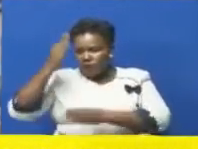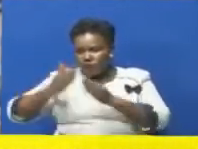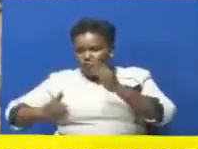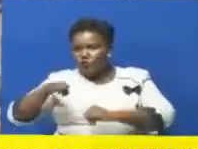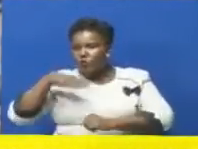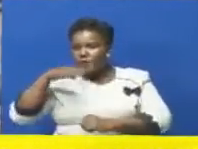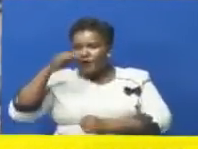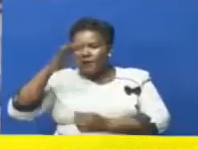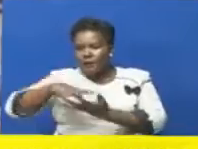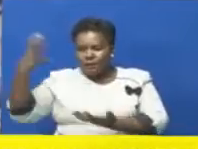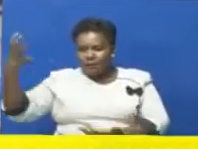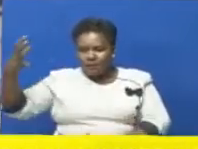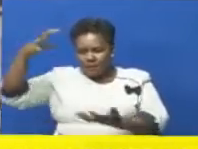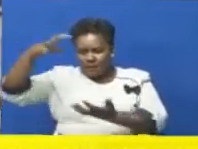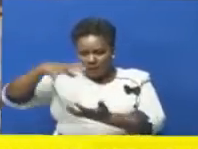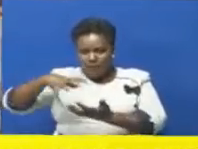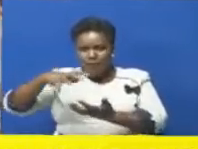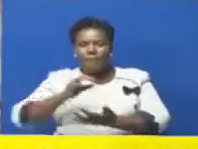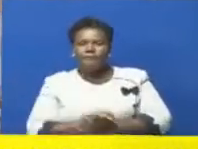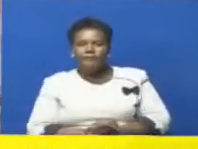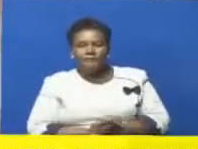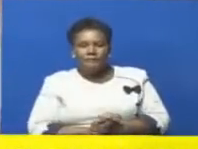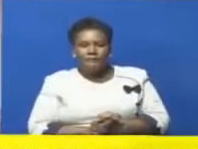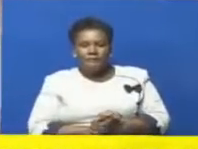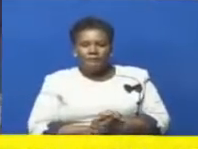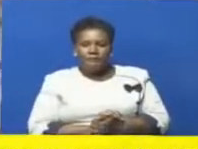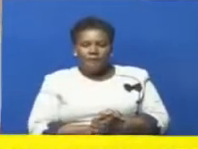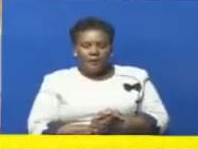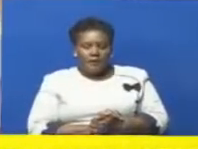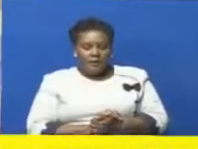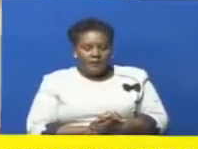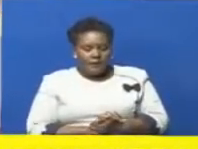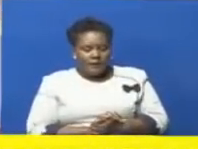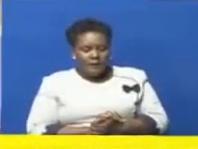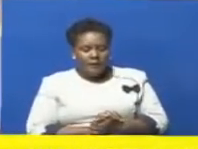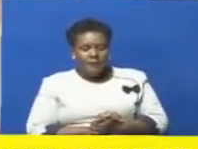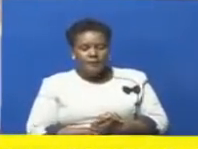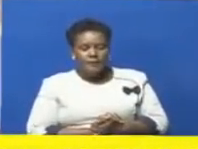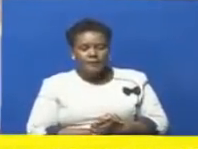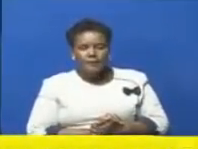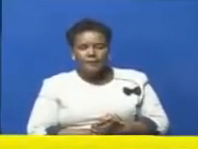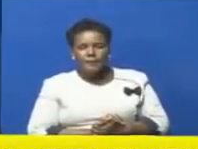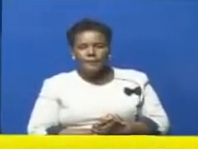usiku wa leo. Alielifunua na kulifunika ni mimi Florence Mavindi. Usiku mwema.